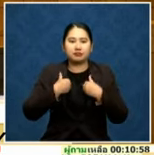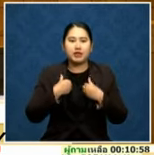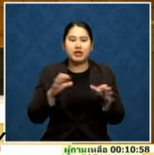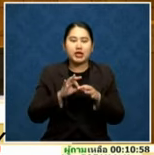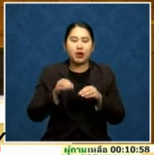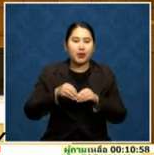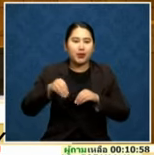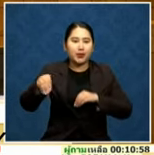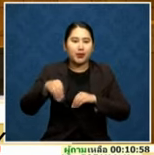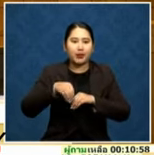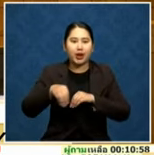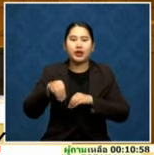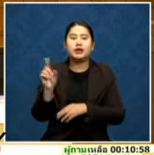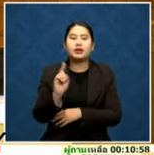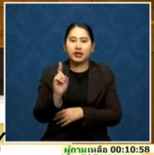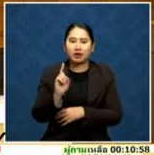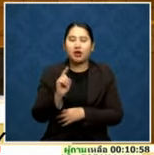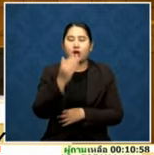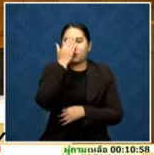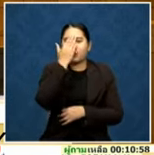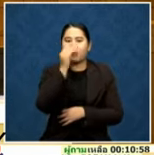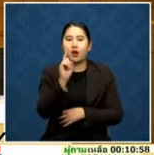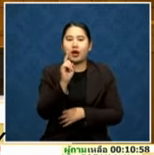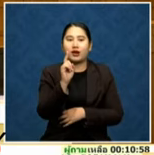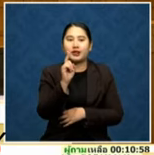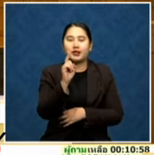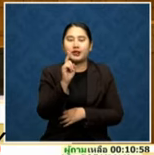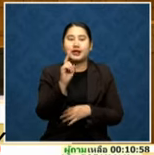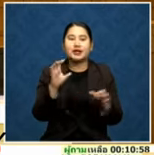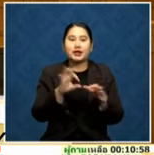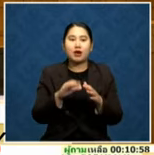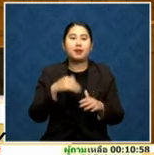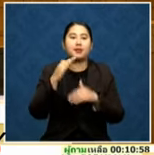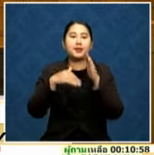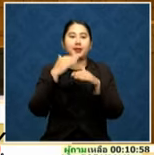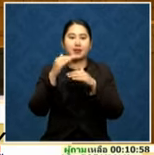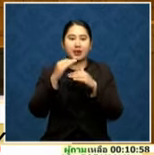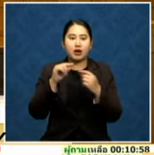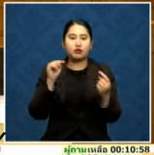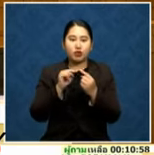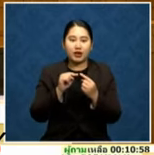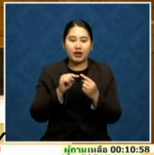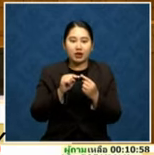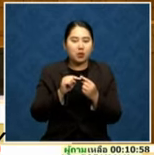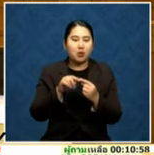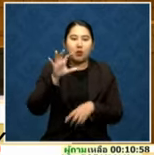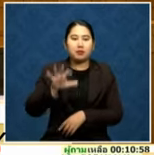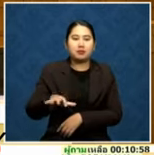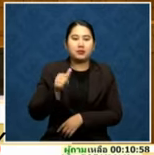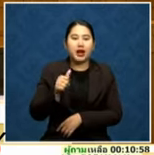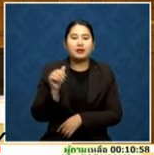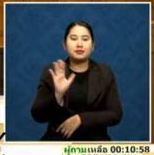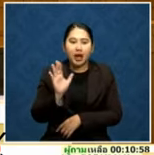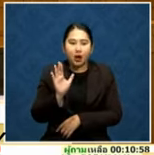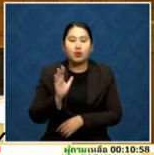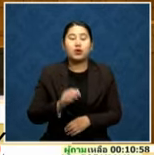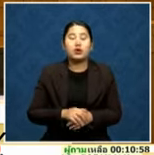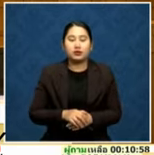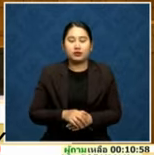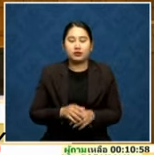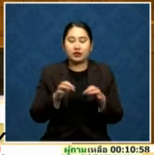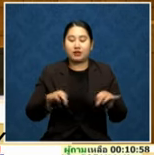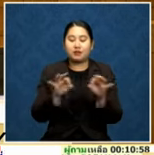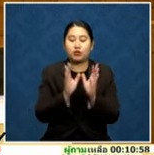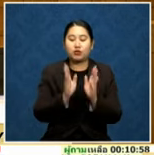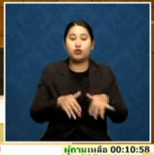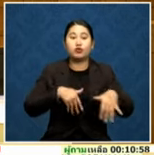ใช้เพรวเราไมต้การให้เรื่องของการที่เราจำกดของควเจริญอยู่ใแคหัเมืองหกอยเดียวนะครับการที่พี่